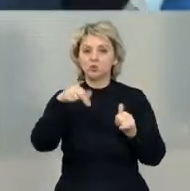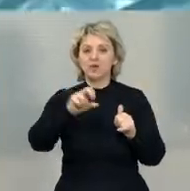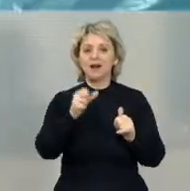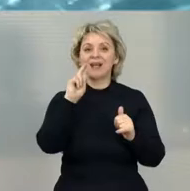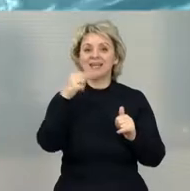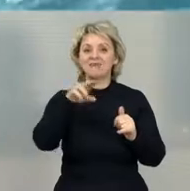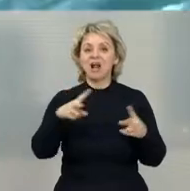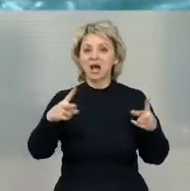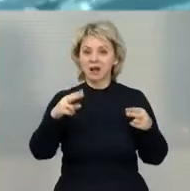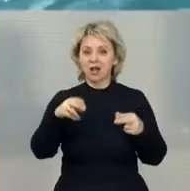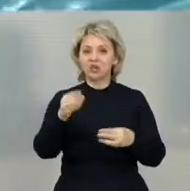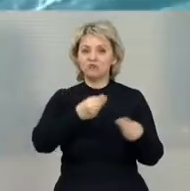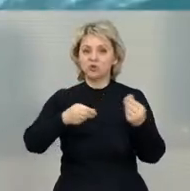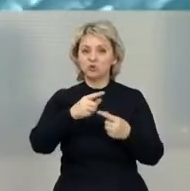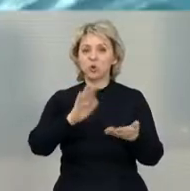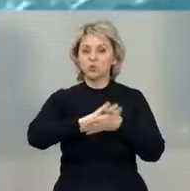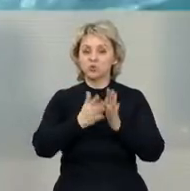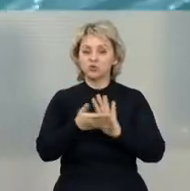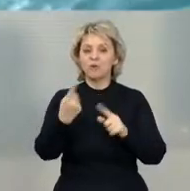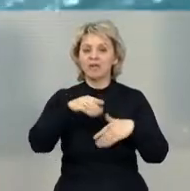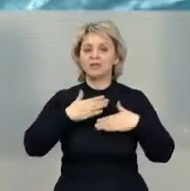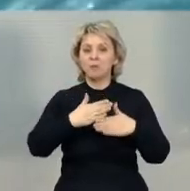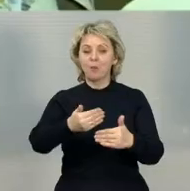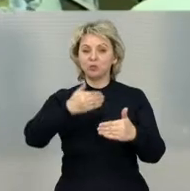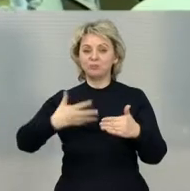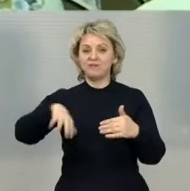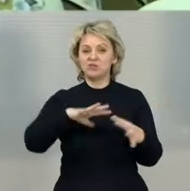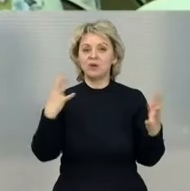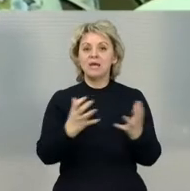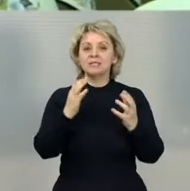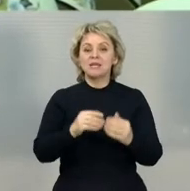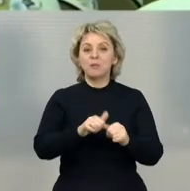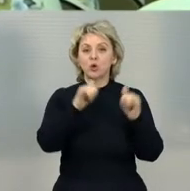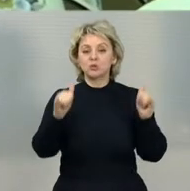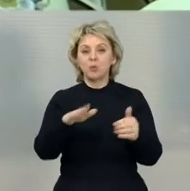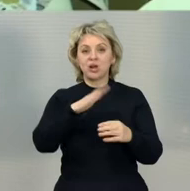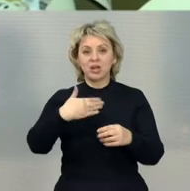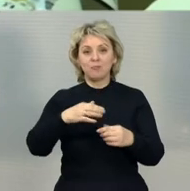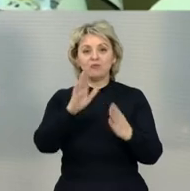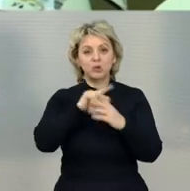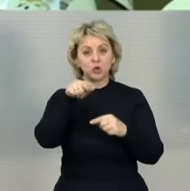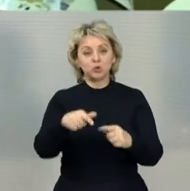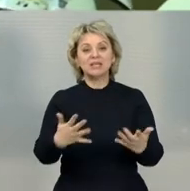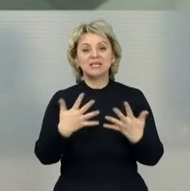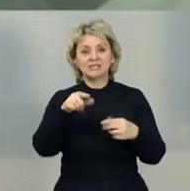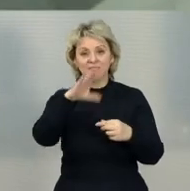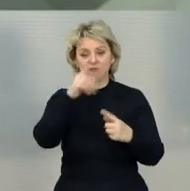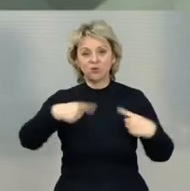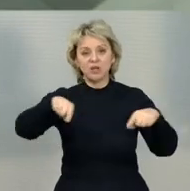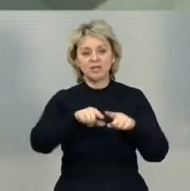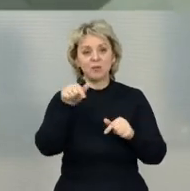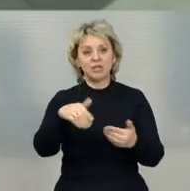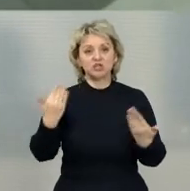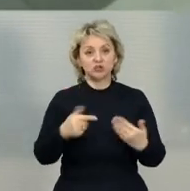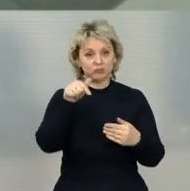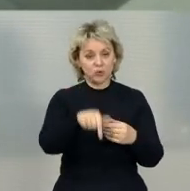кефали, раков в искусственных условиях. Это поможет прежде всего сохранению популяции в природе. Ведь естественные водоемы и их